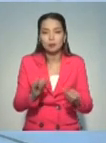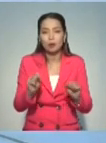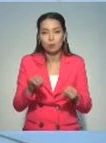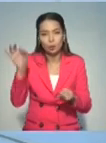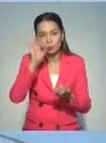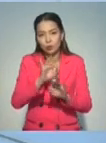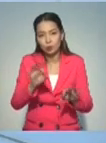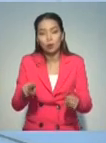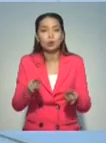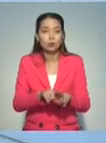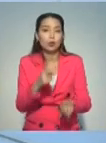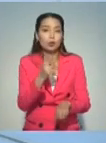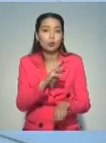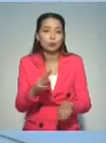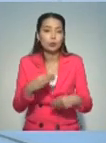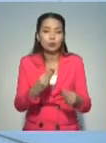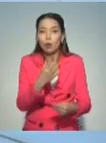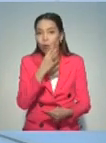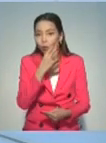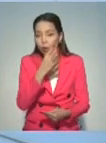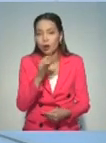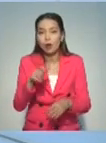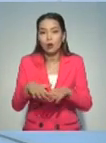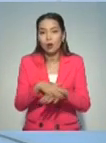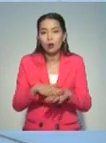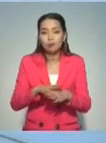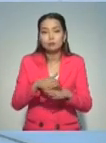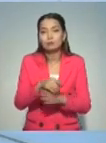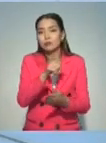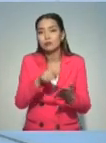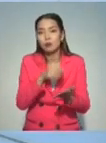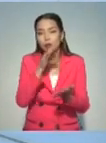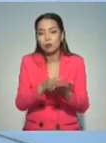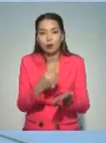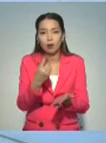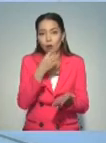Оған да 2 минут уақыт беріледі. Сондай-ақ көрерменнен келіп түскен бір сұраққа жауап